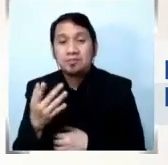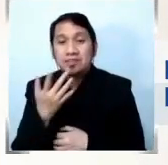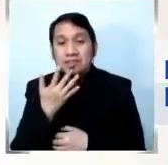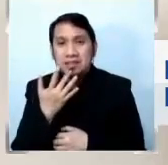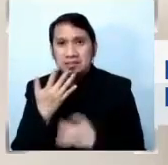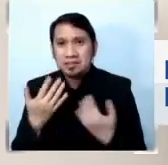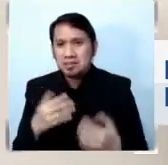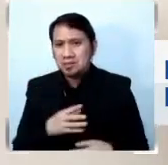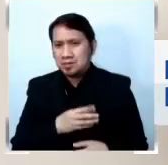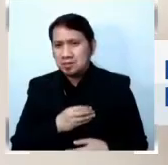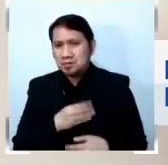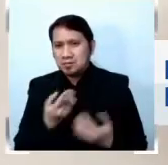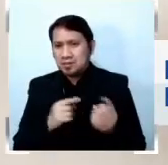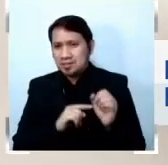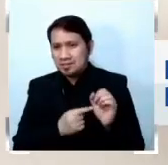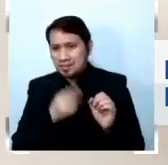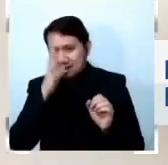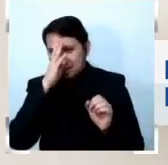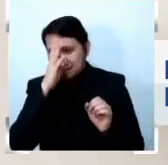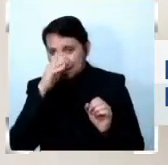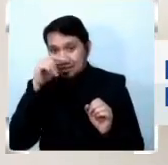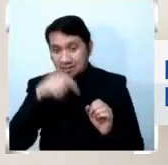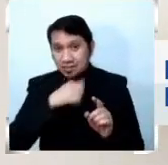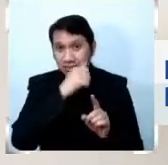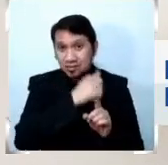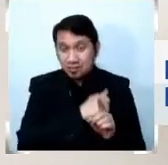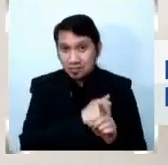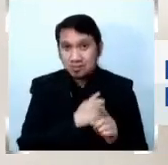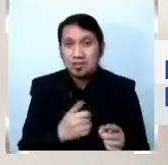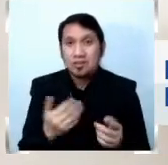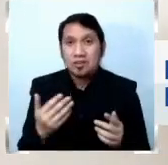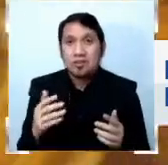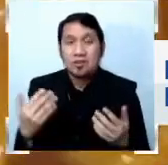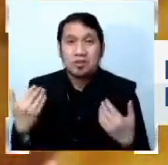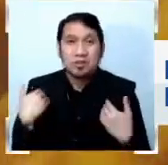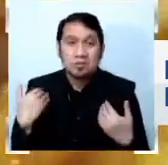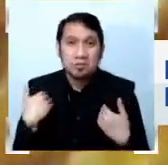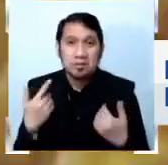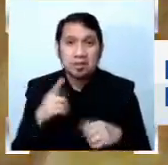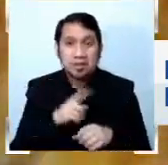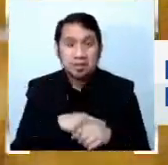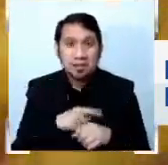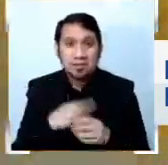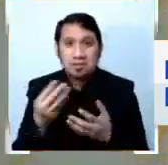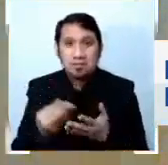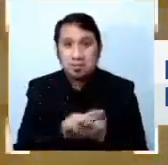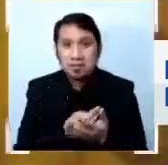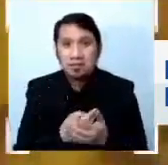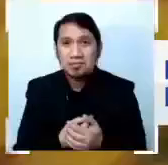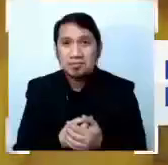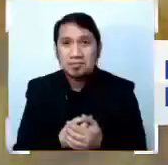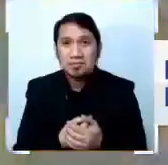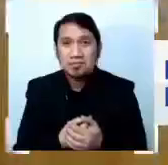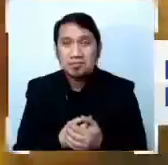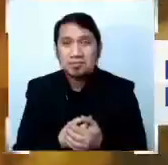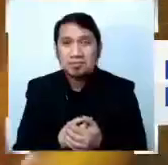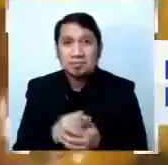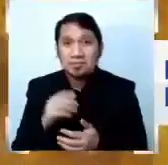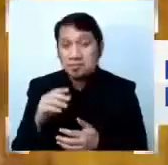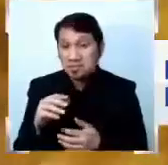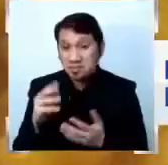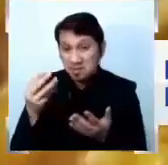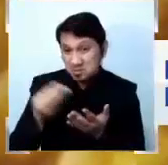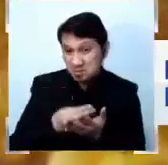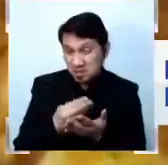paggawa nito nitong Agosto kung kailan off-season o hindi panahon ng mangga. Hindi ko alam kung ang mango kimchi ba talaga